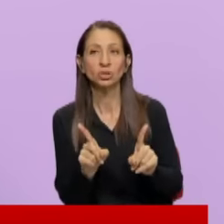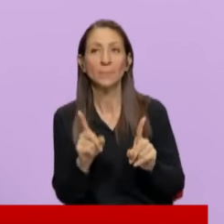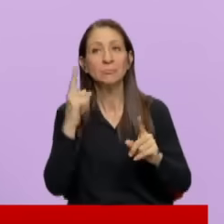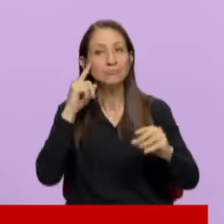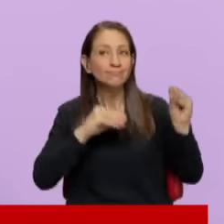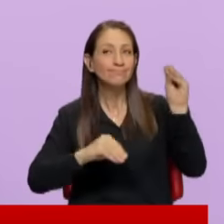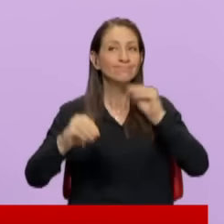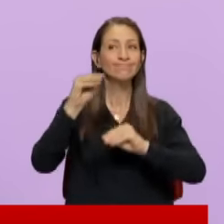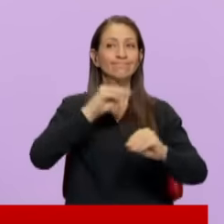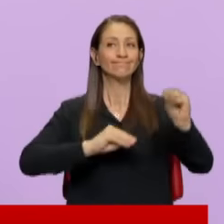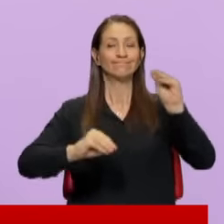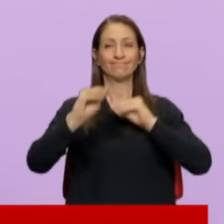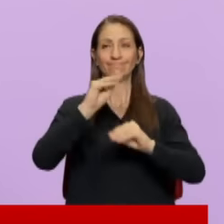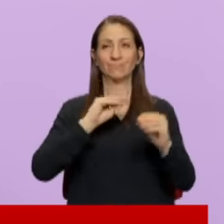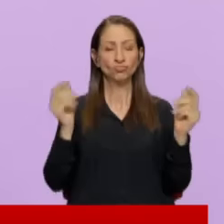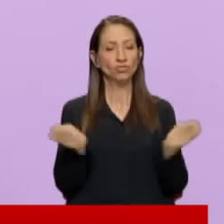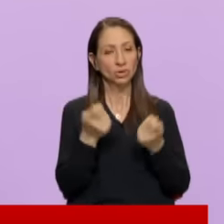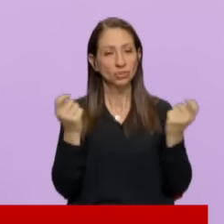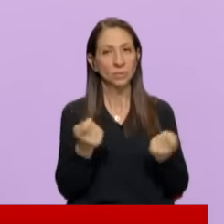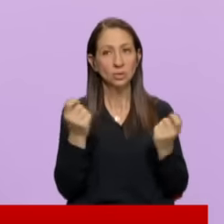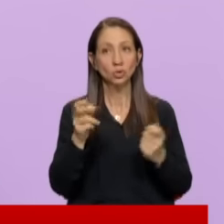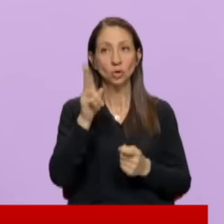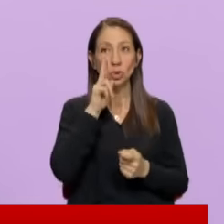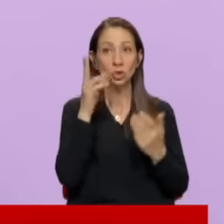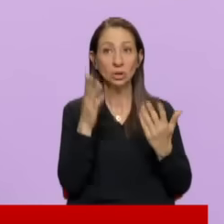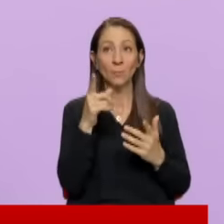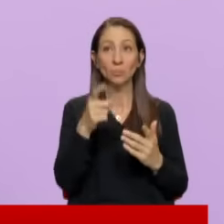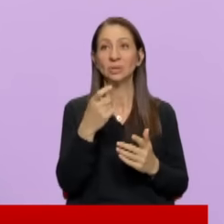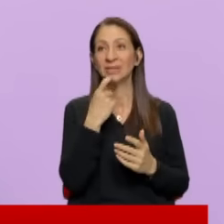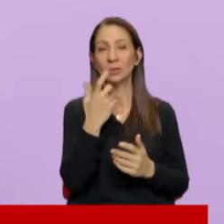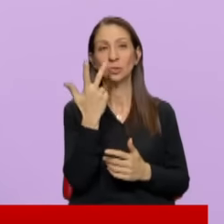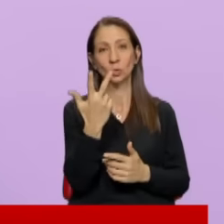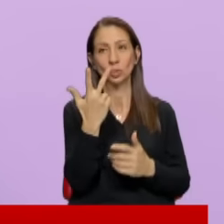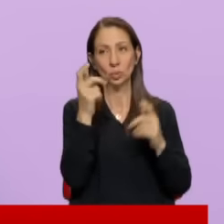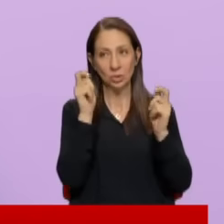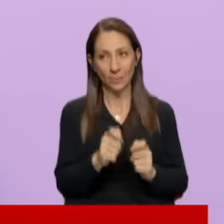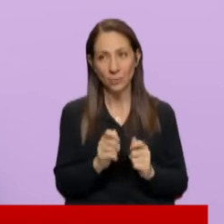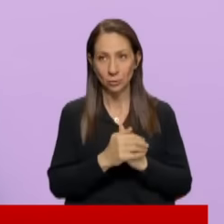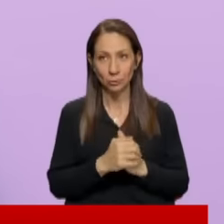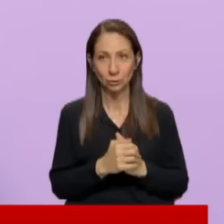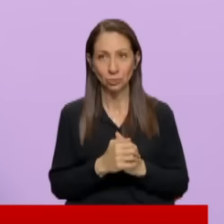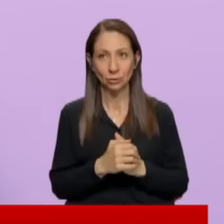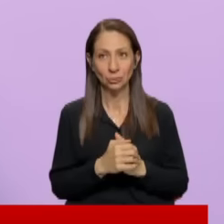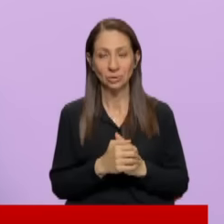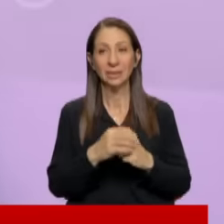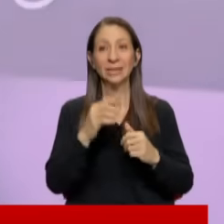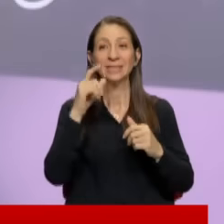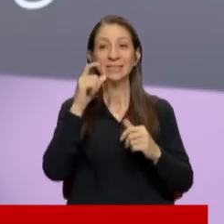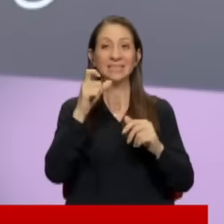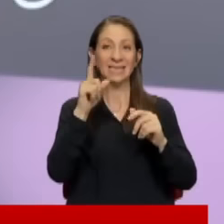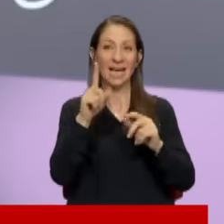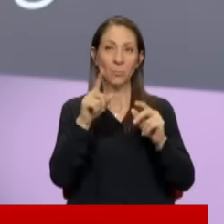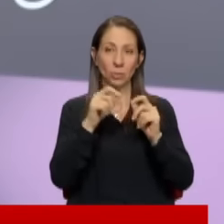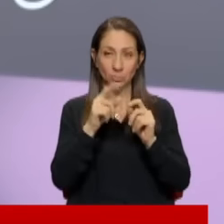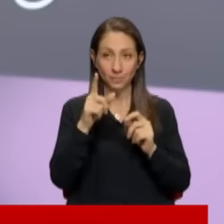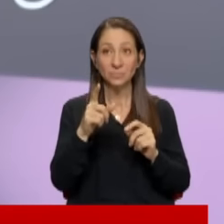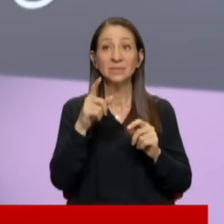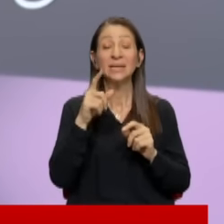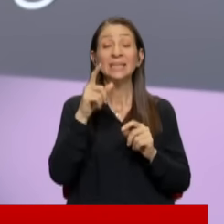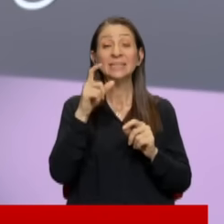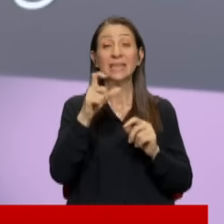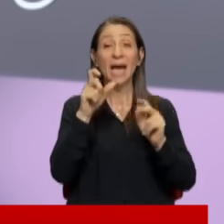diye uzun zamandan beri çalışmalarımızın sonucunda bu sene üçüncüsünü gerçekleştiriyoruz aslında CI Bloom'un. Edition of CI